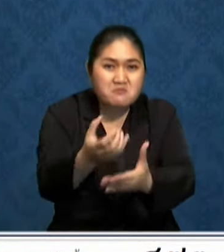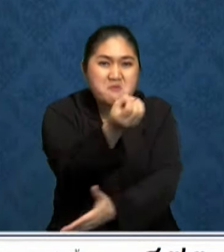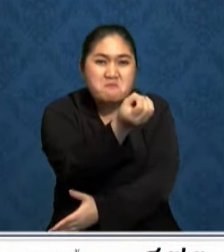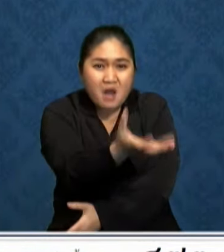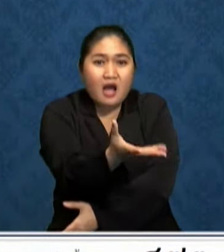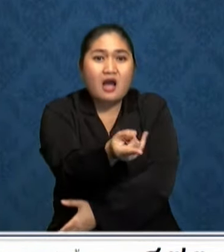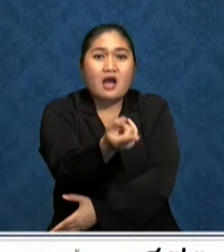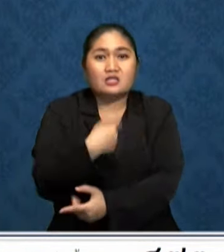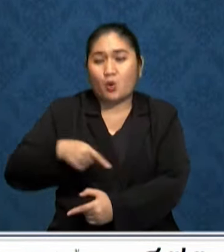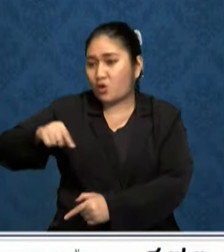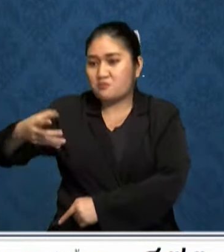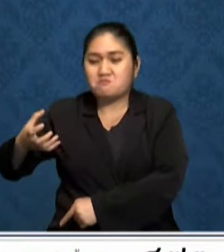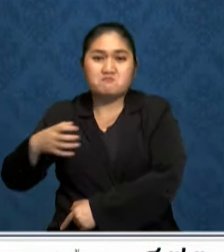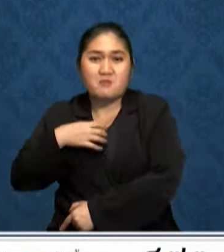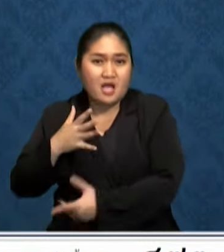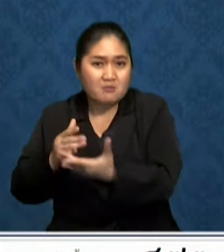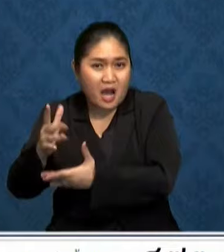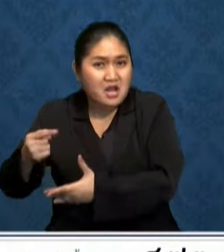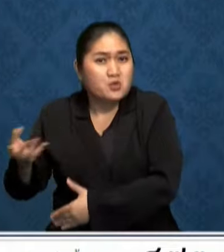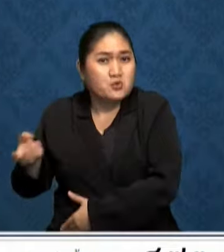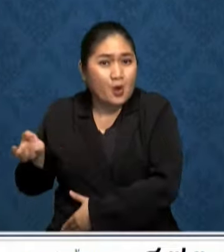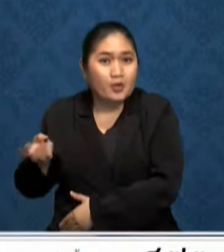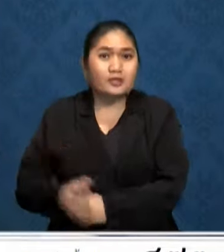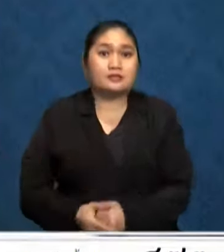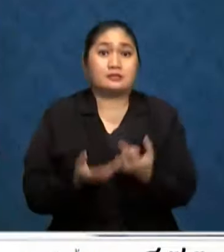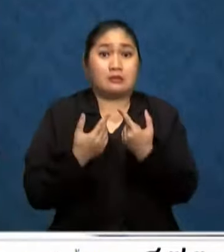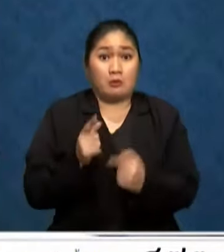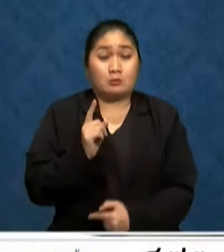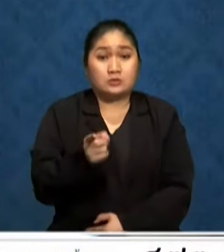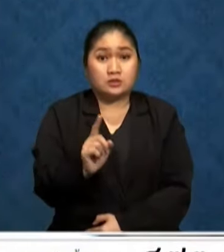îaca vocartllaque